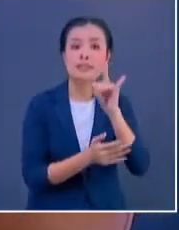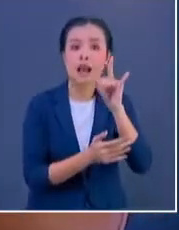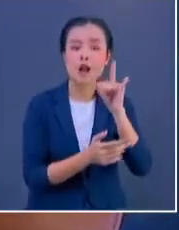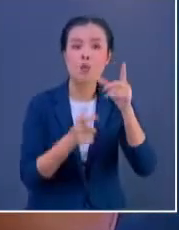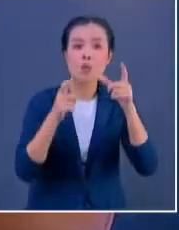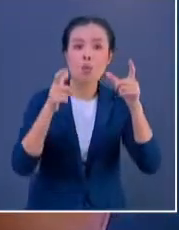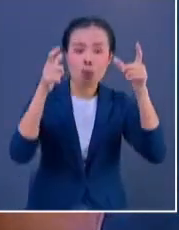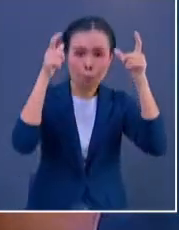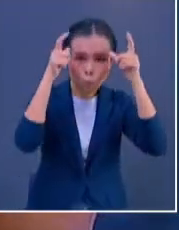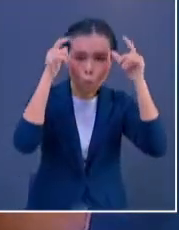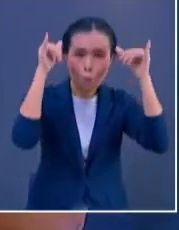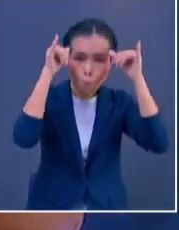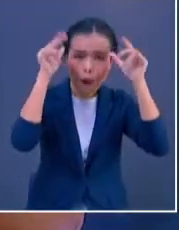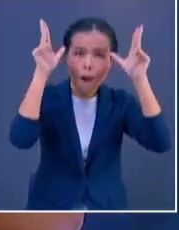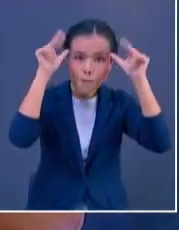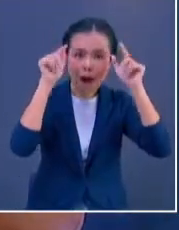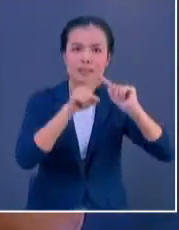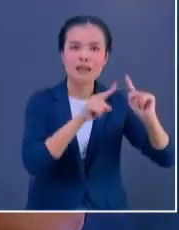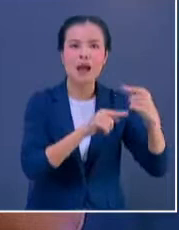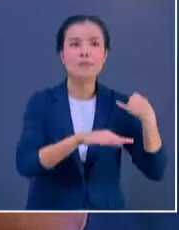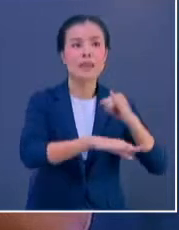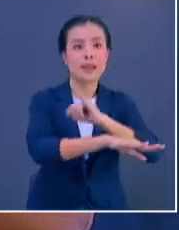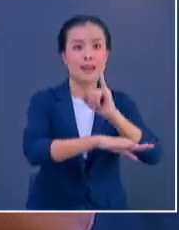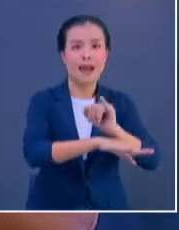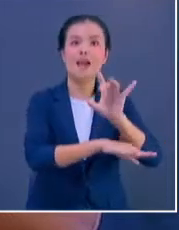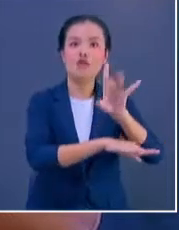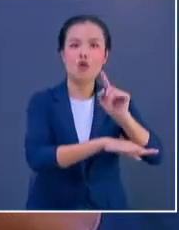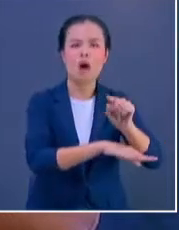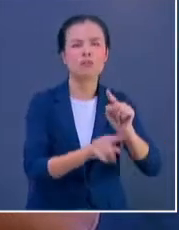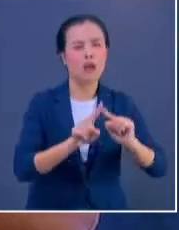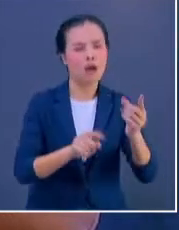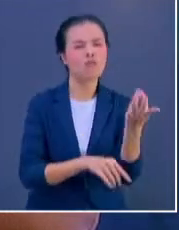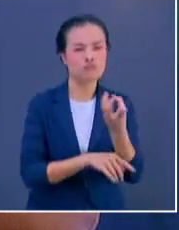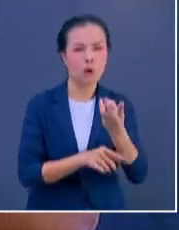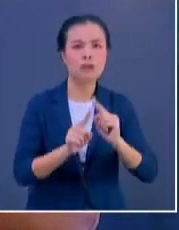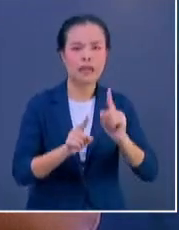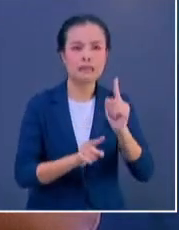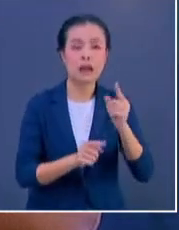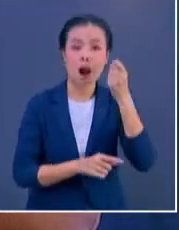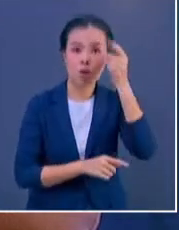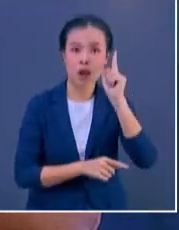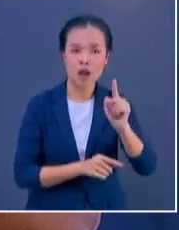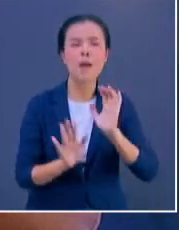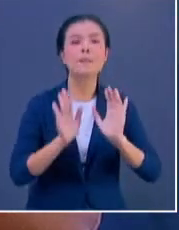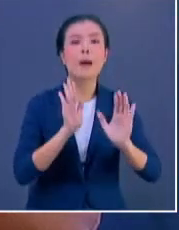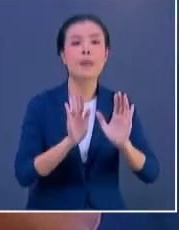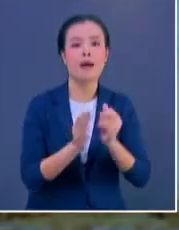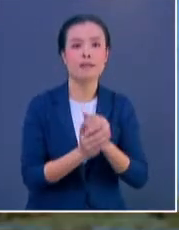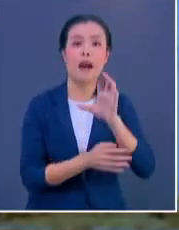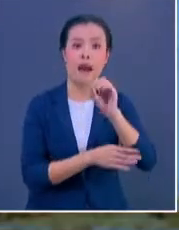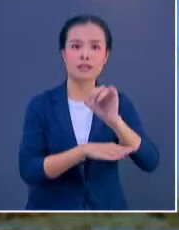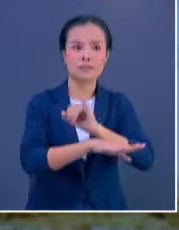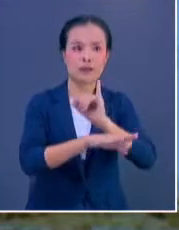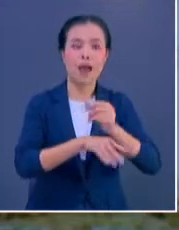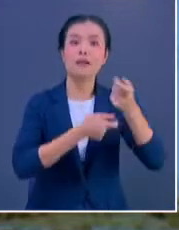วัวควายม้าเนี่ยได้ถึง100ไร ่ครับ แต่ว่านั้นน้อยมากหรือโดยปกติเราก็เลยเข้าใจว่าประมาณสัก50ไร ่ซึ่งต้องเป็นเกษตรกร